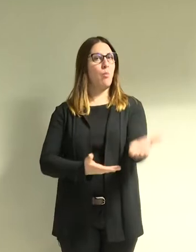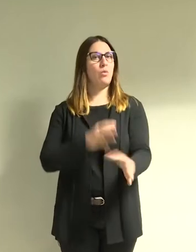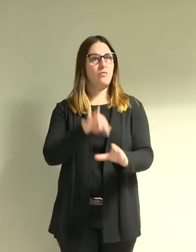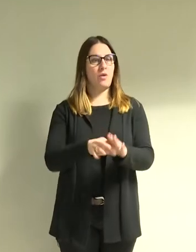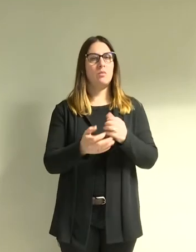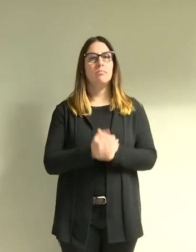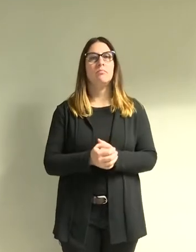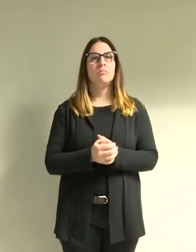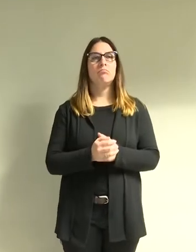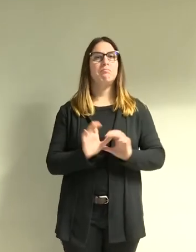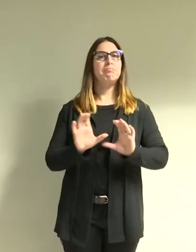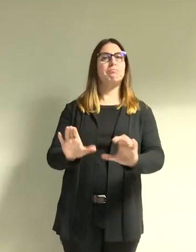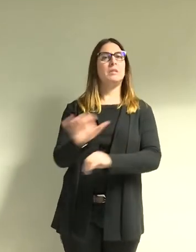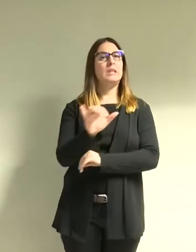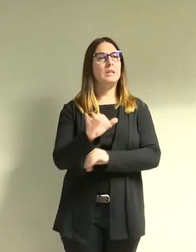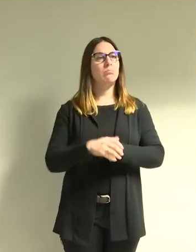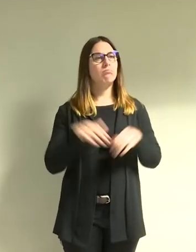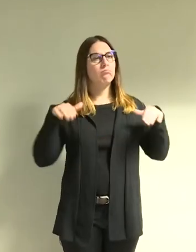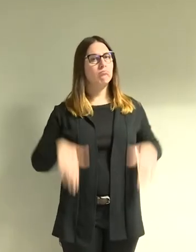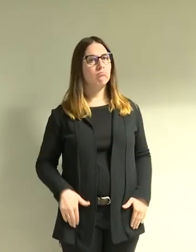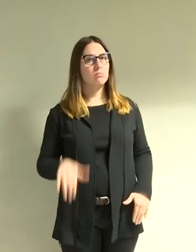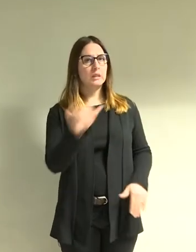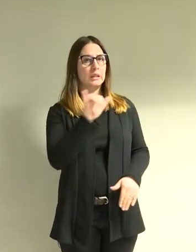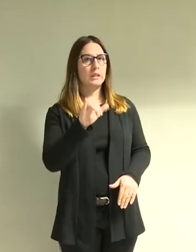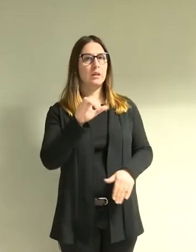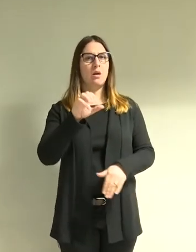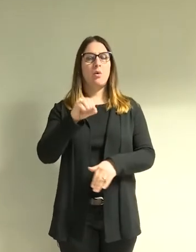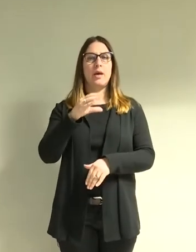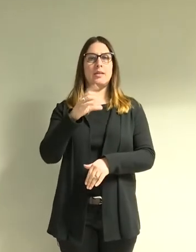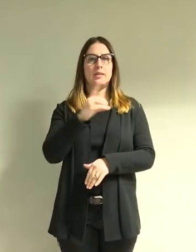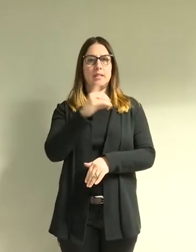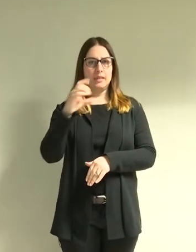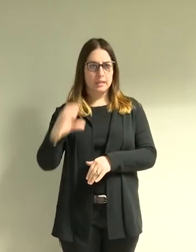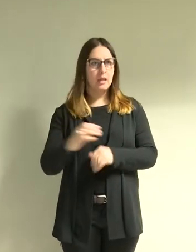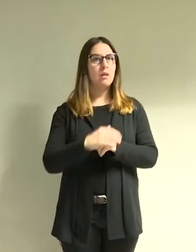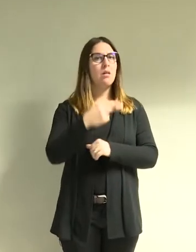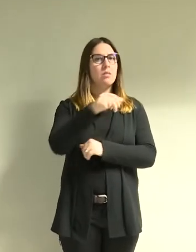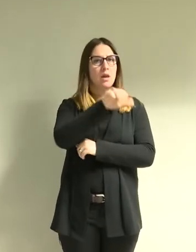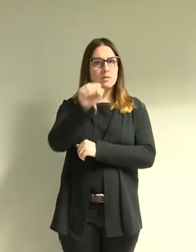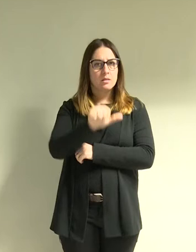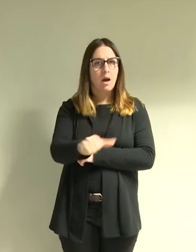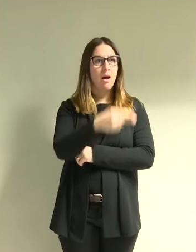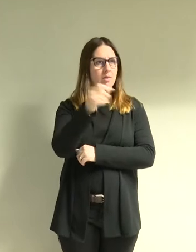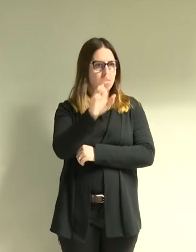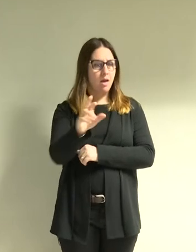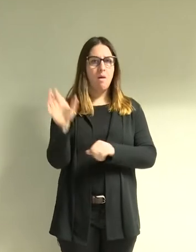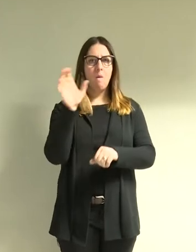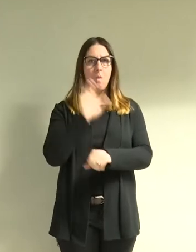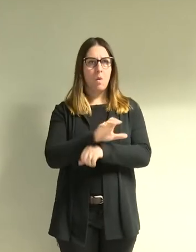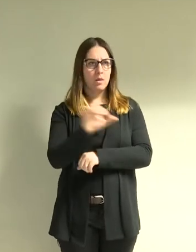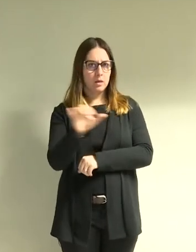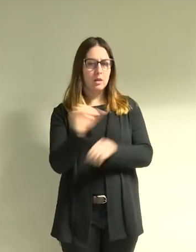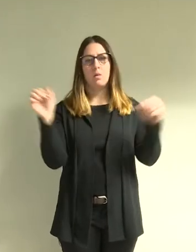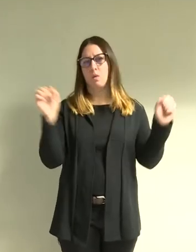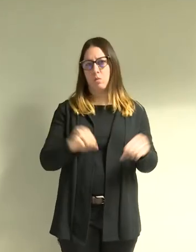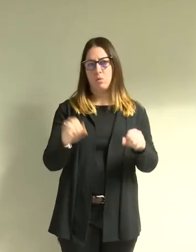part au vote qui s'abstient pour essayer d'aider ces nasa nerfs qui votent contre donc qu'ils votent